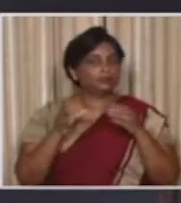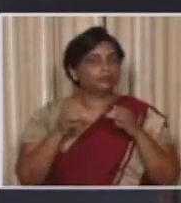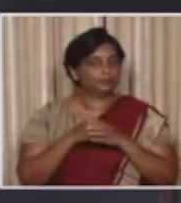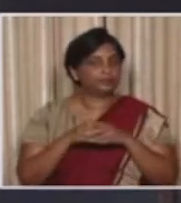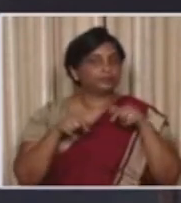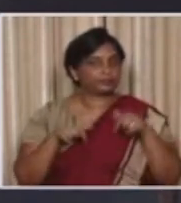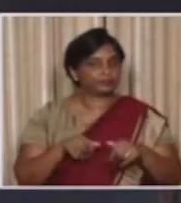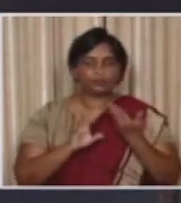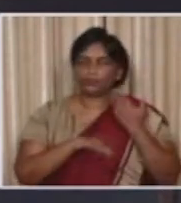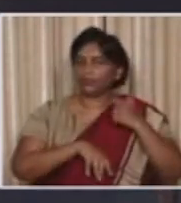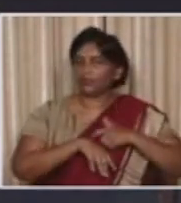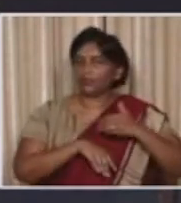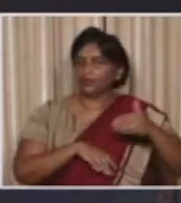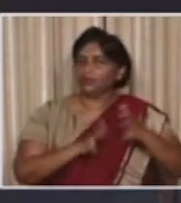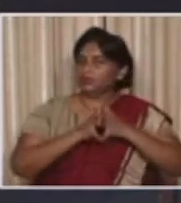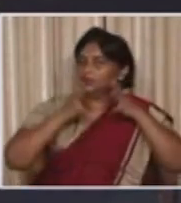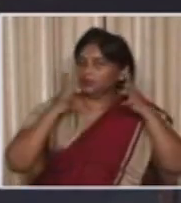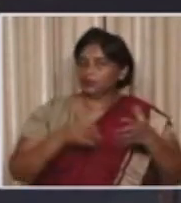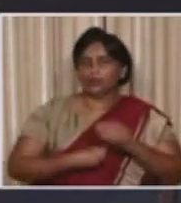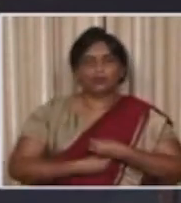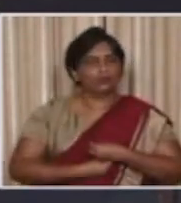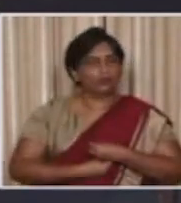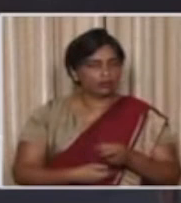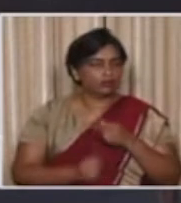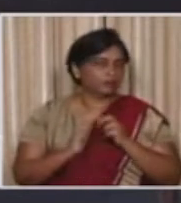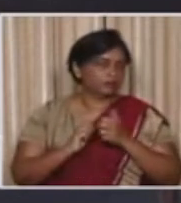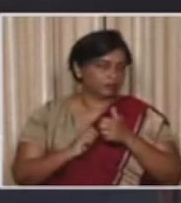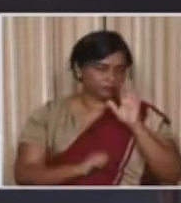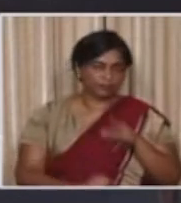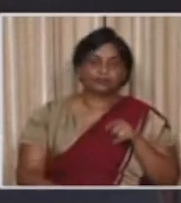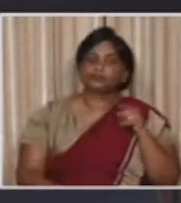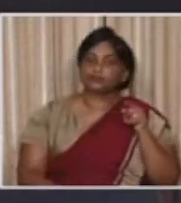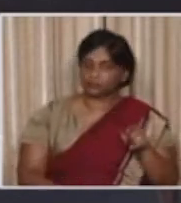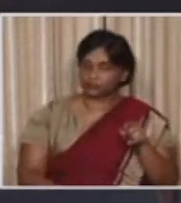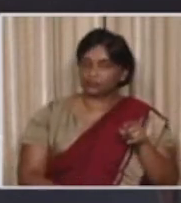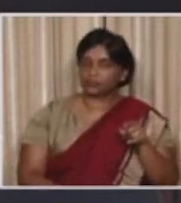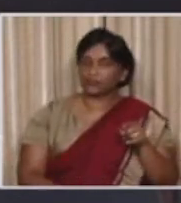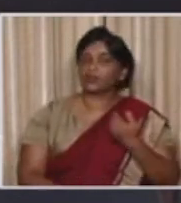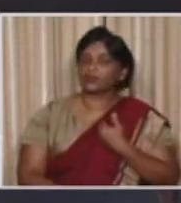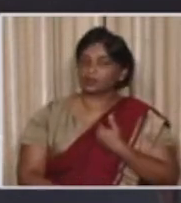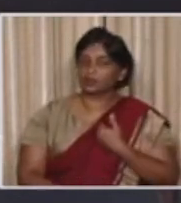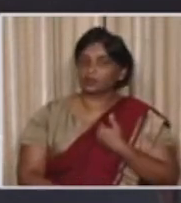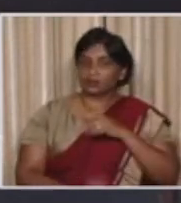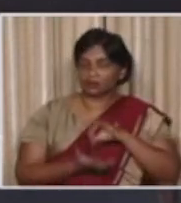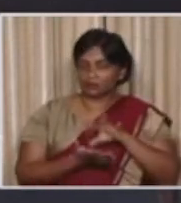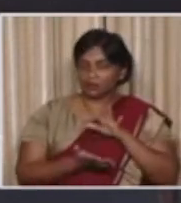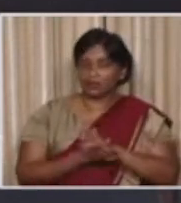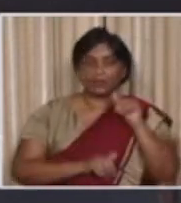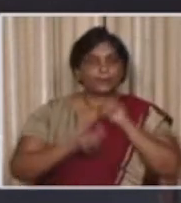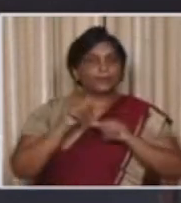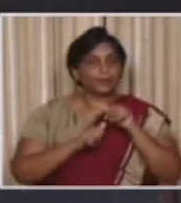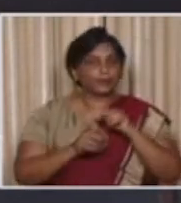තමයි අද පෞගේ කාලය වෙනකොට මහා විශාල විනාශයකට ලක් වුණේ. එතකොට මේකෙදි අපි ගෙනාවා